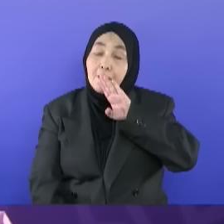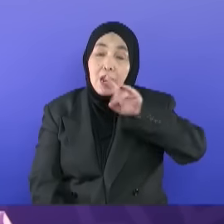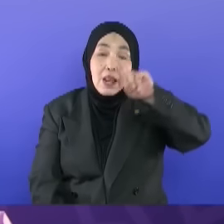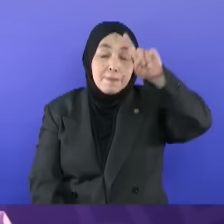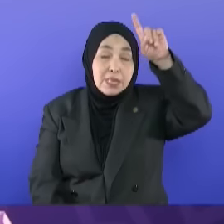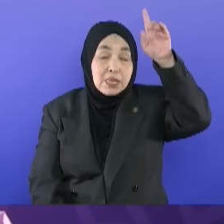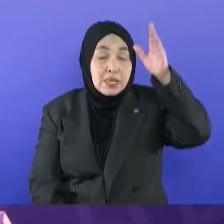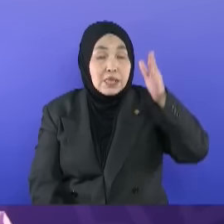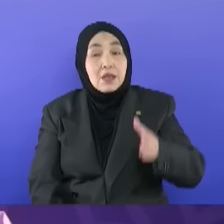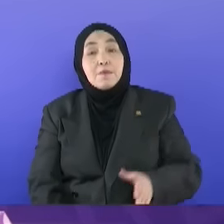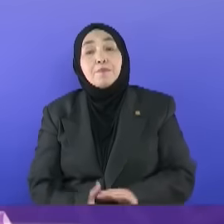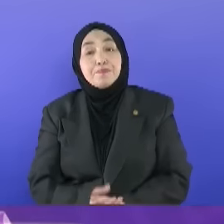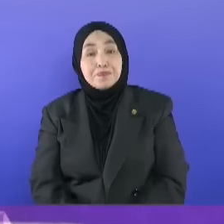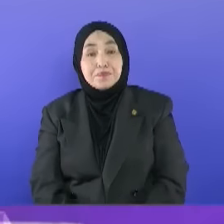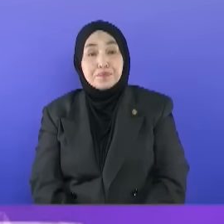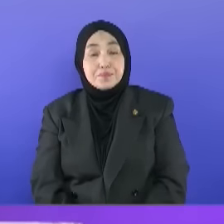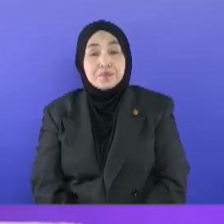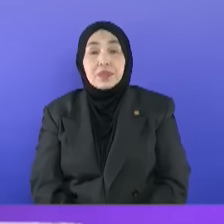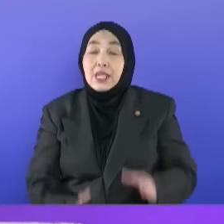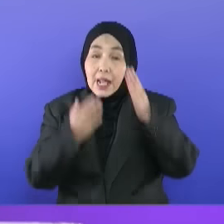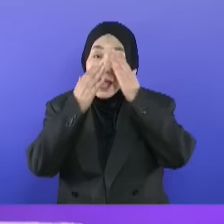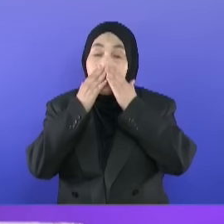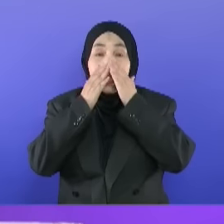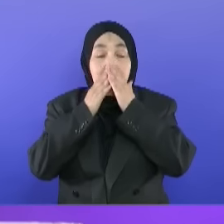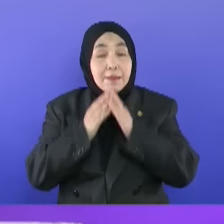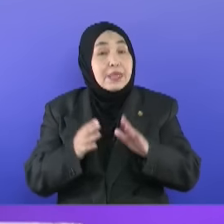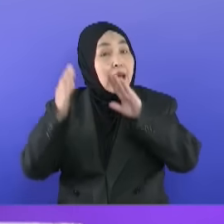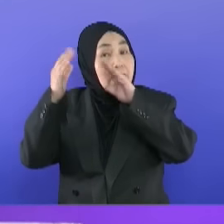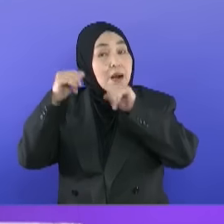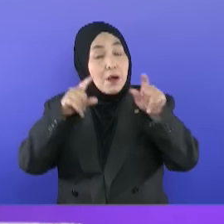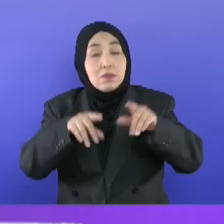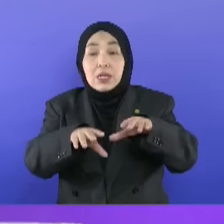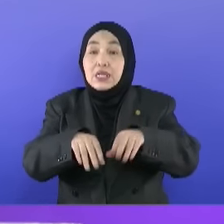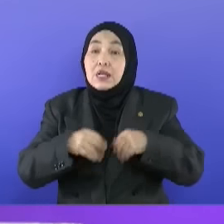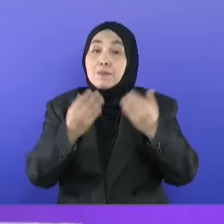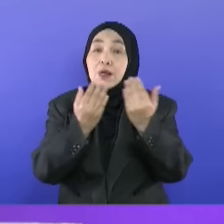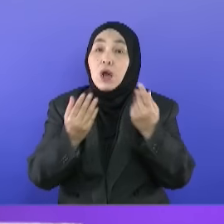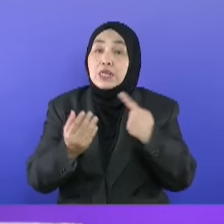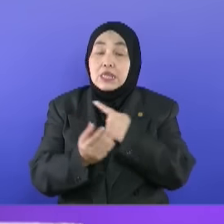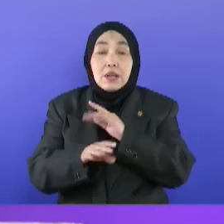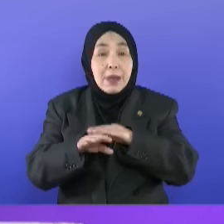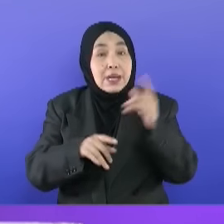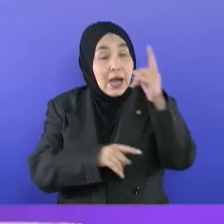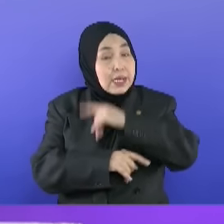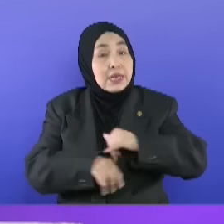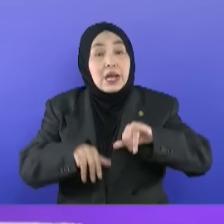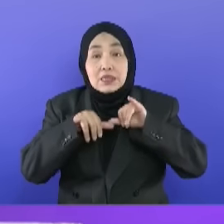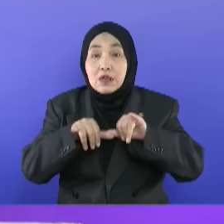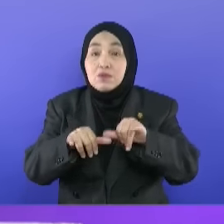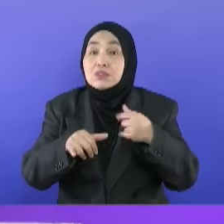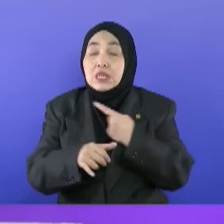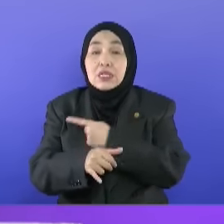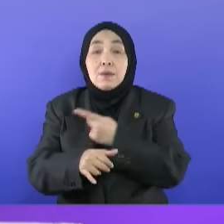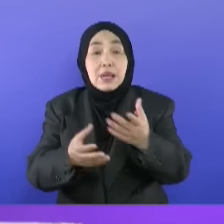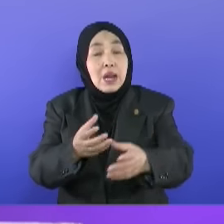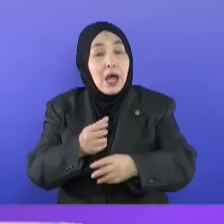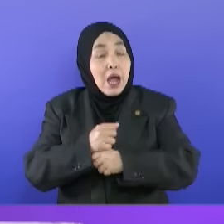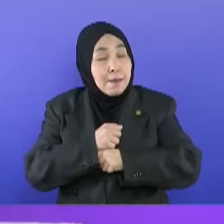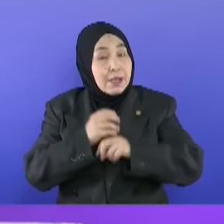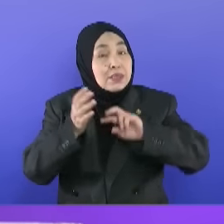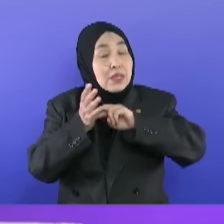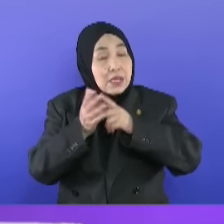rabbil alamin. Amin. Amin ya rabbal alamin. Moga-moga Allah mengkabulkan doa kita pada hari ini dan terus kita mendapat clue